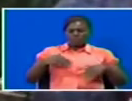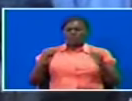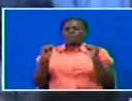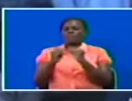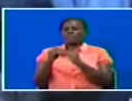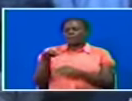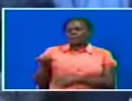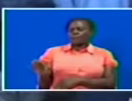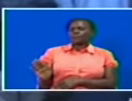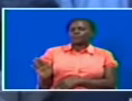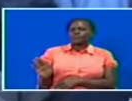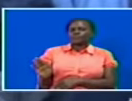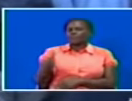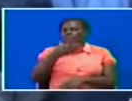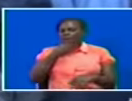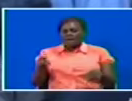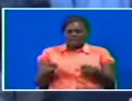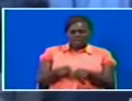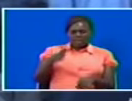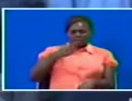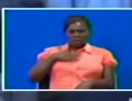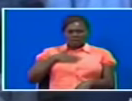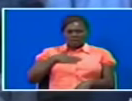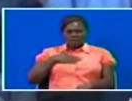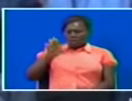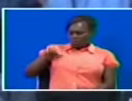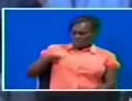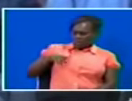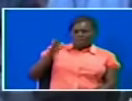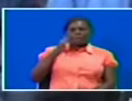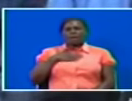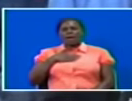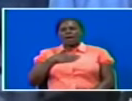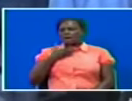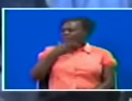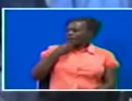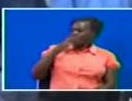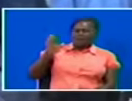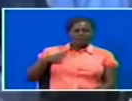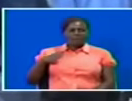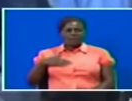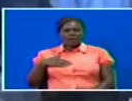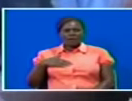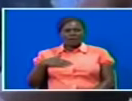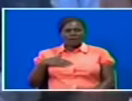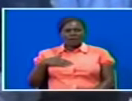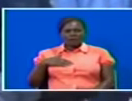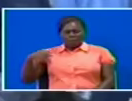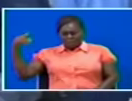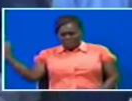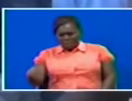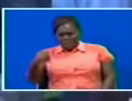wao. Ndugu zetu, kina mama zetu, baba zetu walipigwa